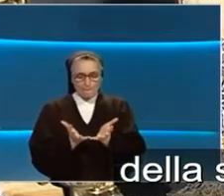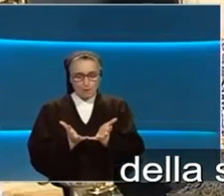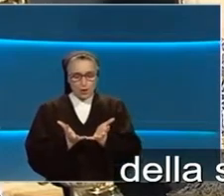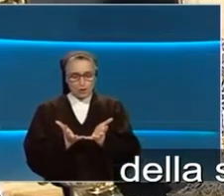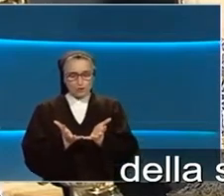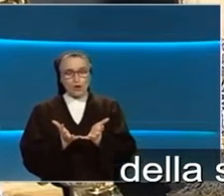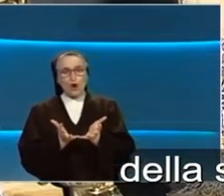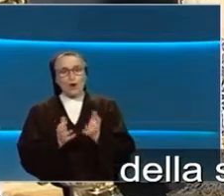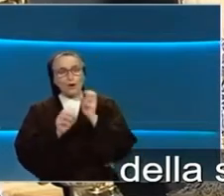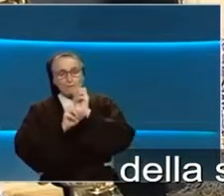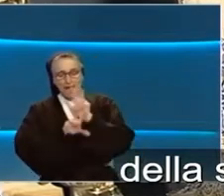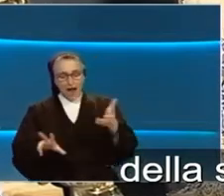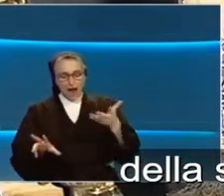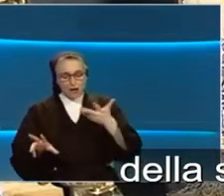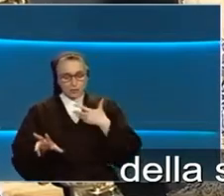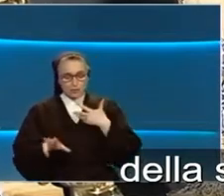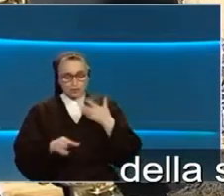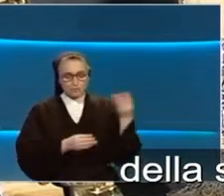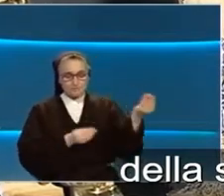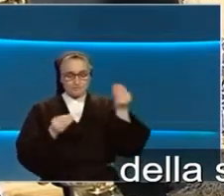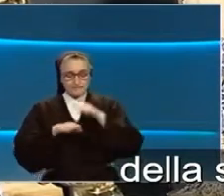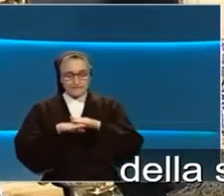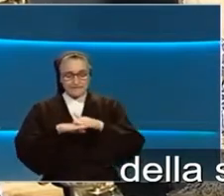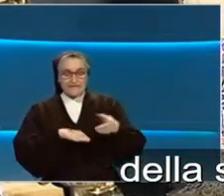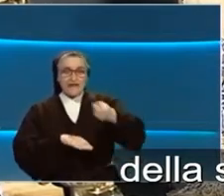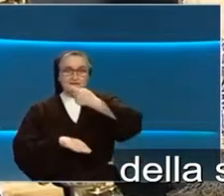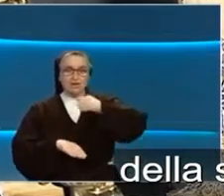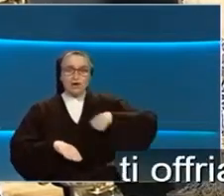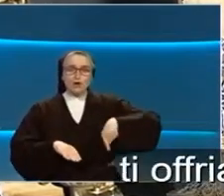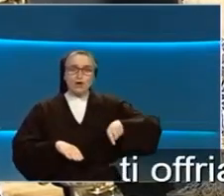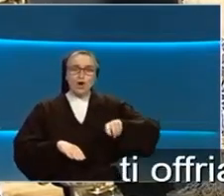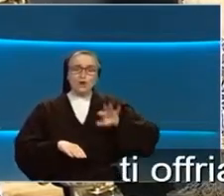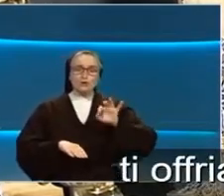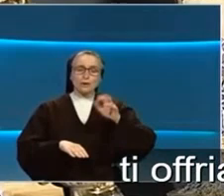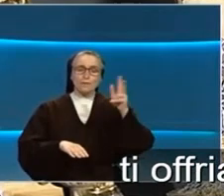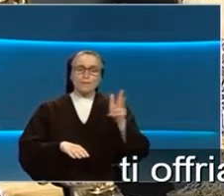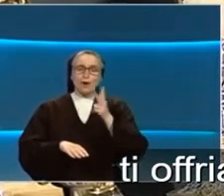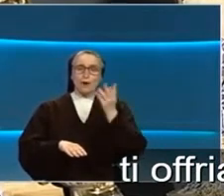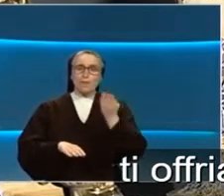gratias referentes, hoc sacrificium vivum et santum.